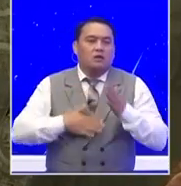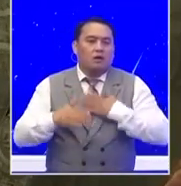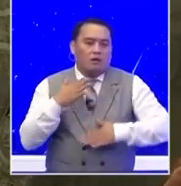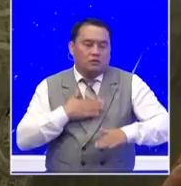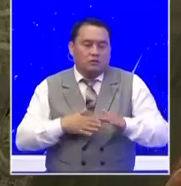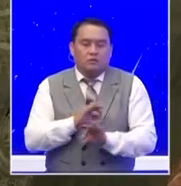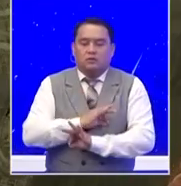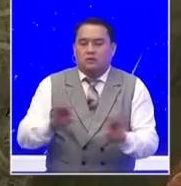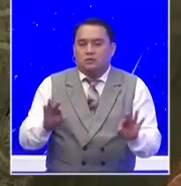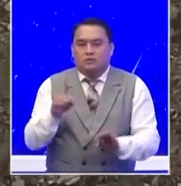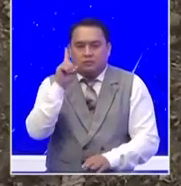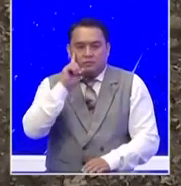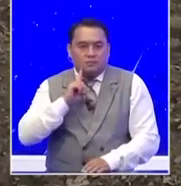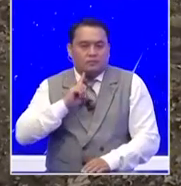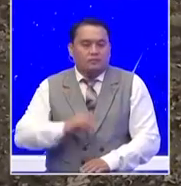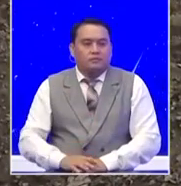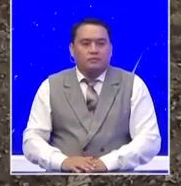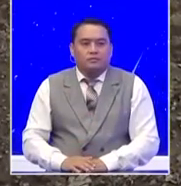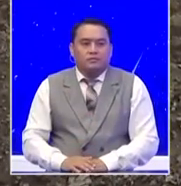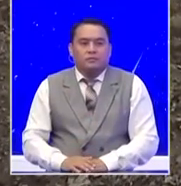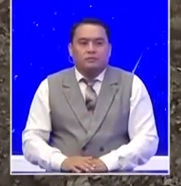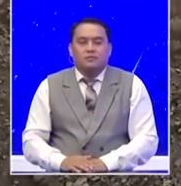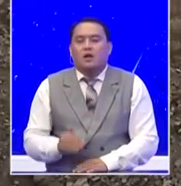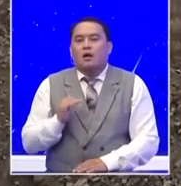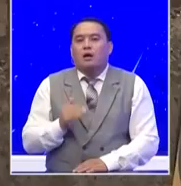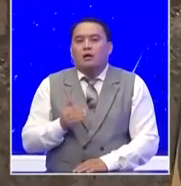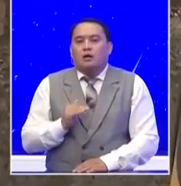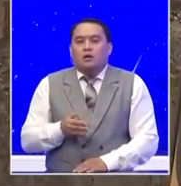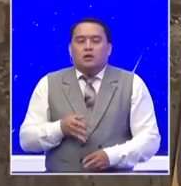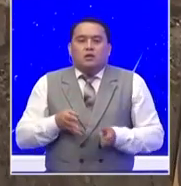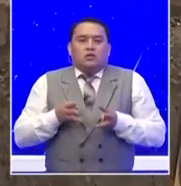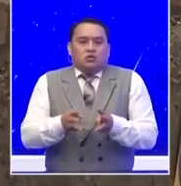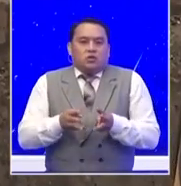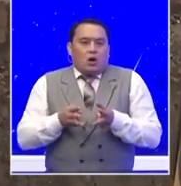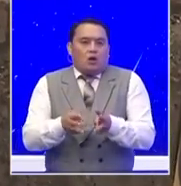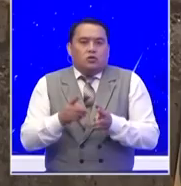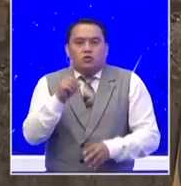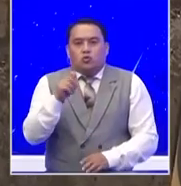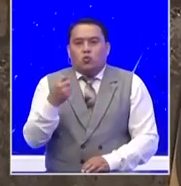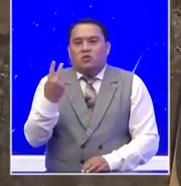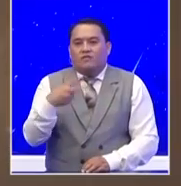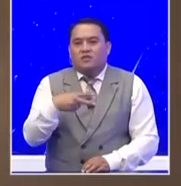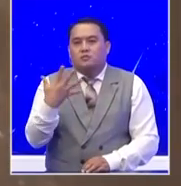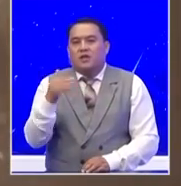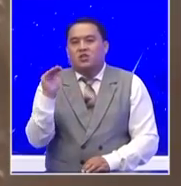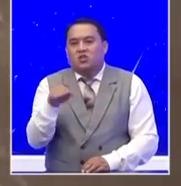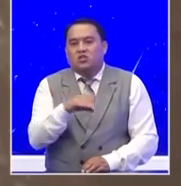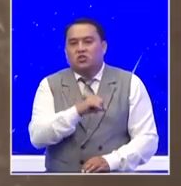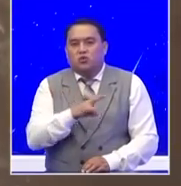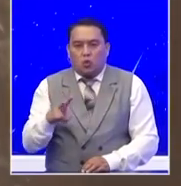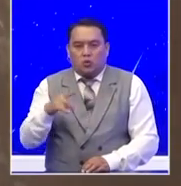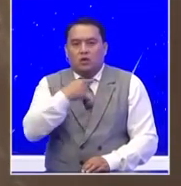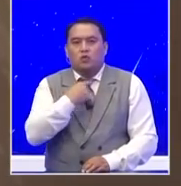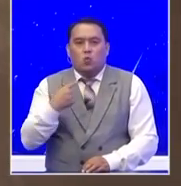доме – идеальное решение. Ежегодно жители частного сектора сжигали за отопительный сезон 125 тысяч тонн угля. В